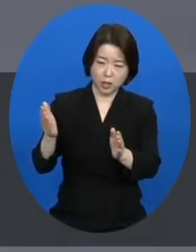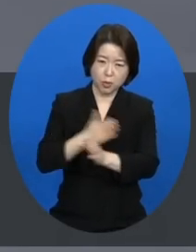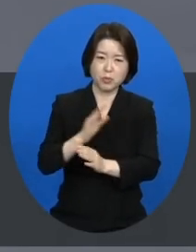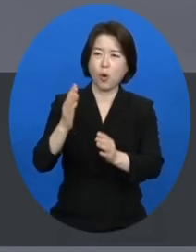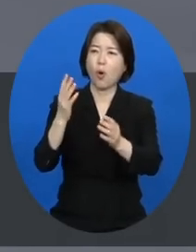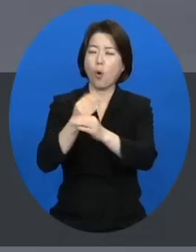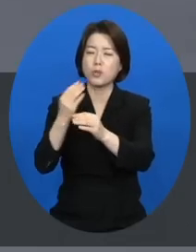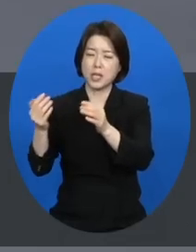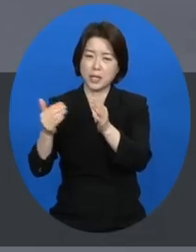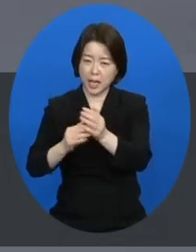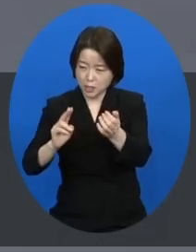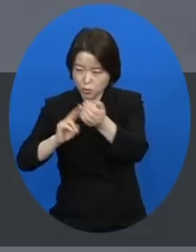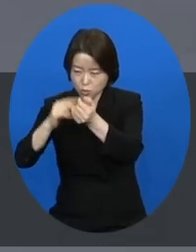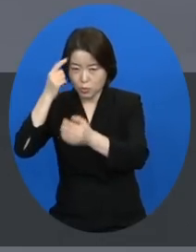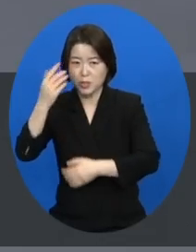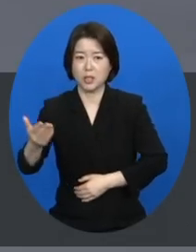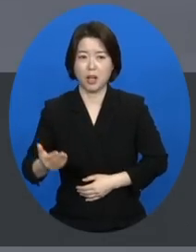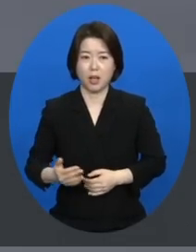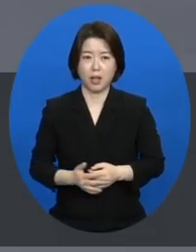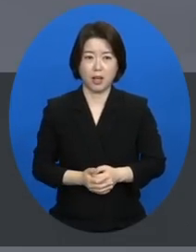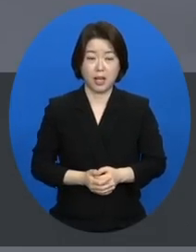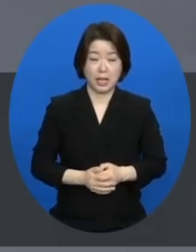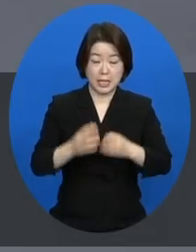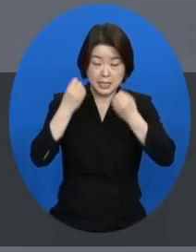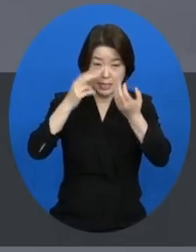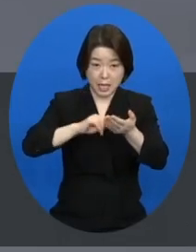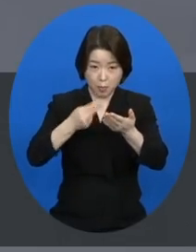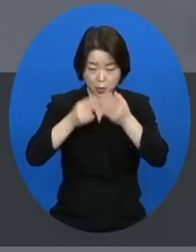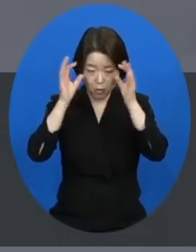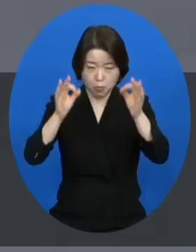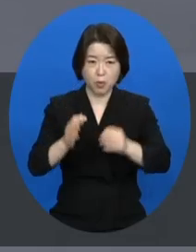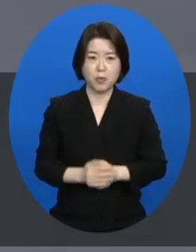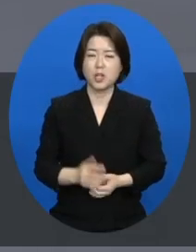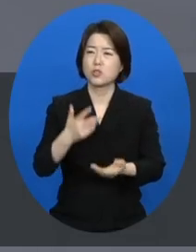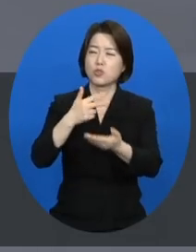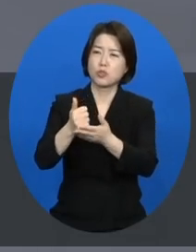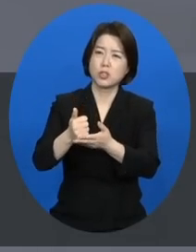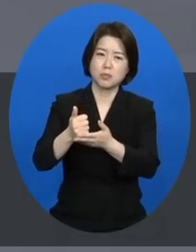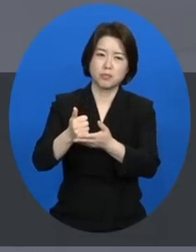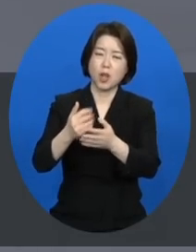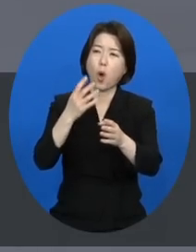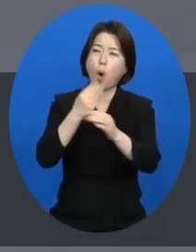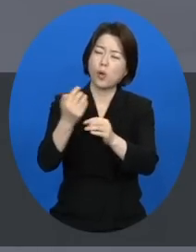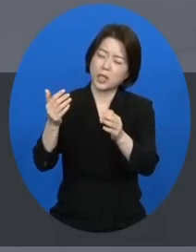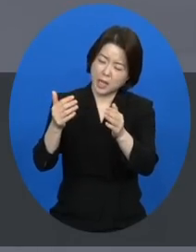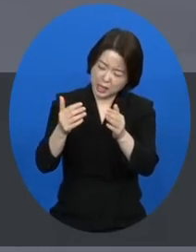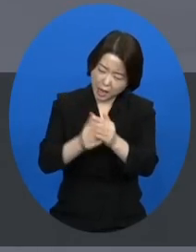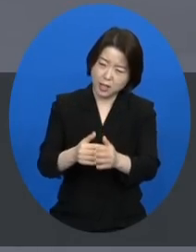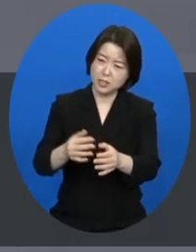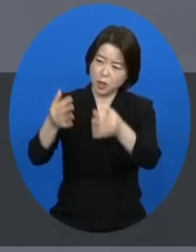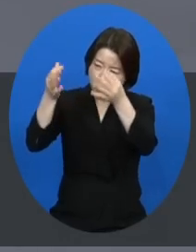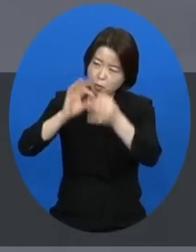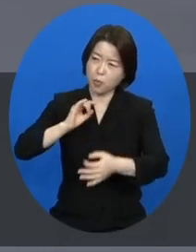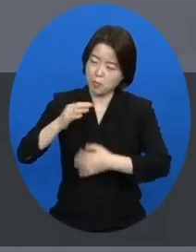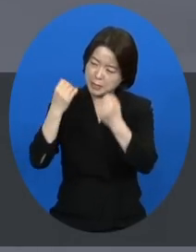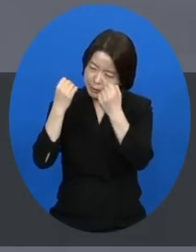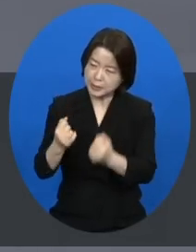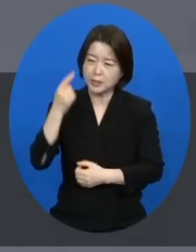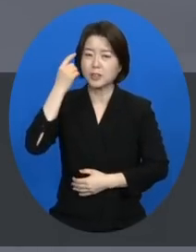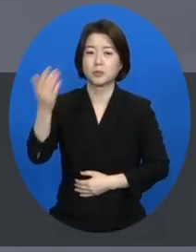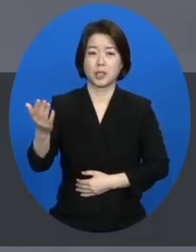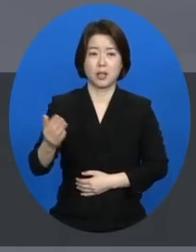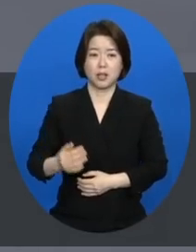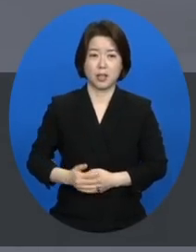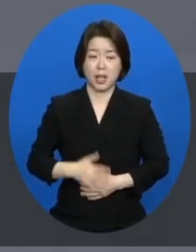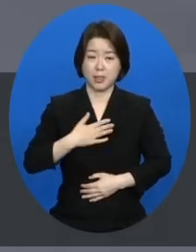숨기시나이까. 35절 17절 세 번역입니다. 주님 언제까지 보고만 계실 겁니까?